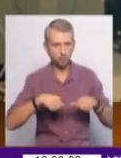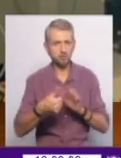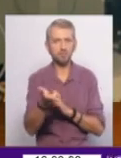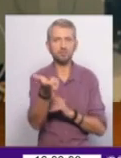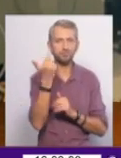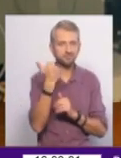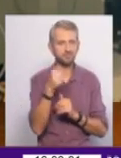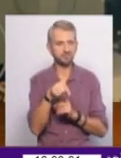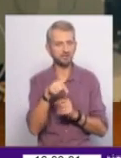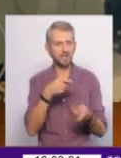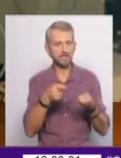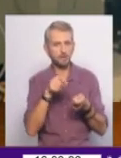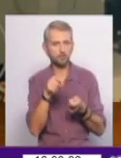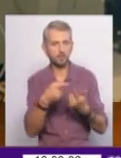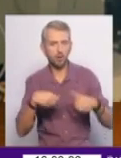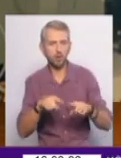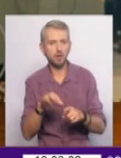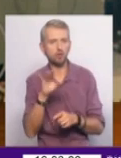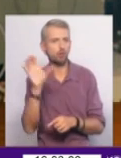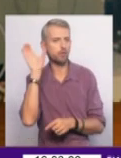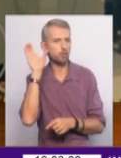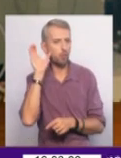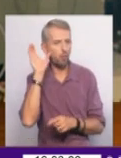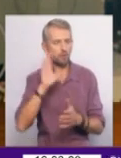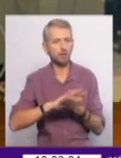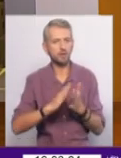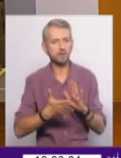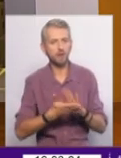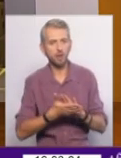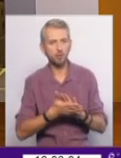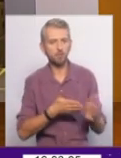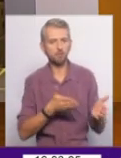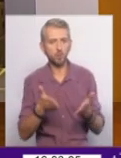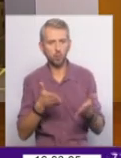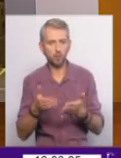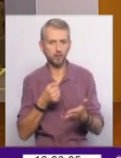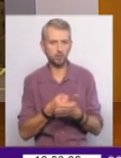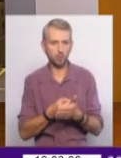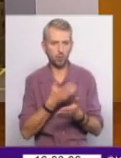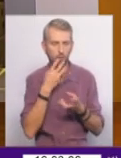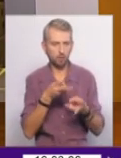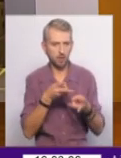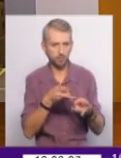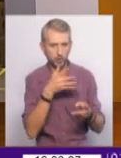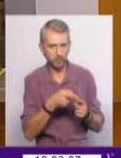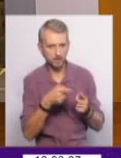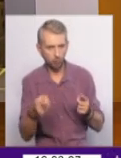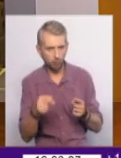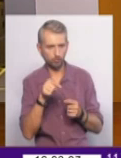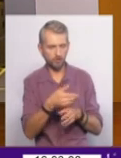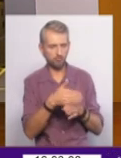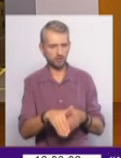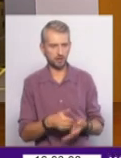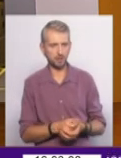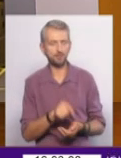керівництво цієї організації щодо заслуховування і стану підготовки до отоплювачого сезону цієї частини.